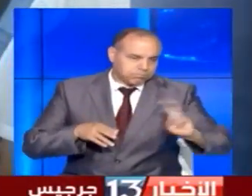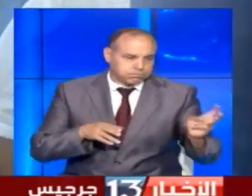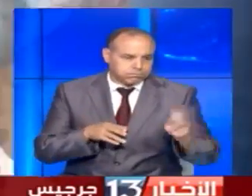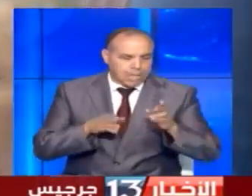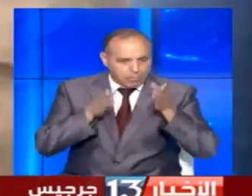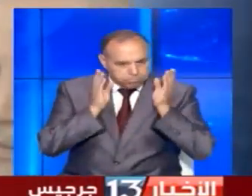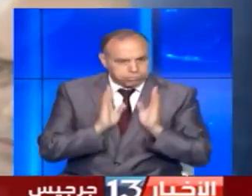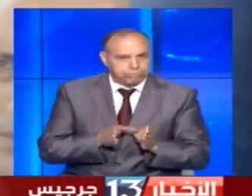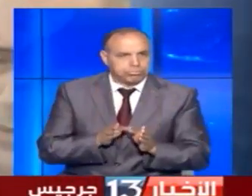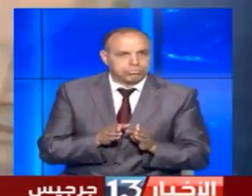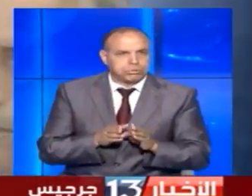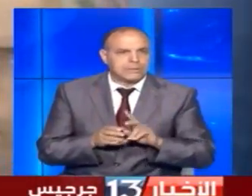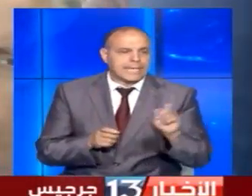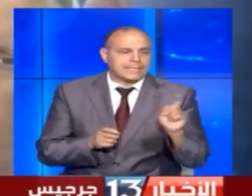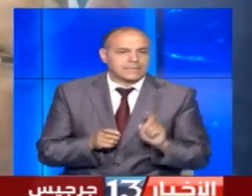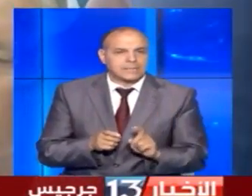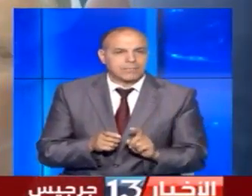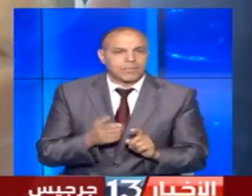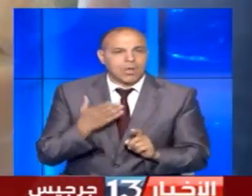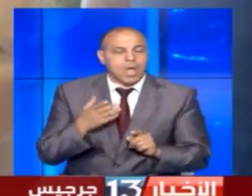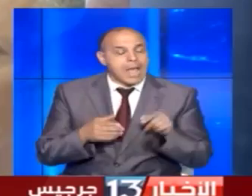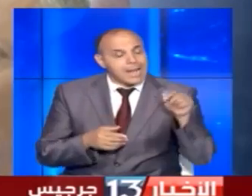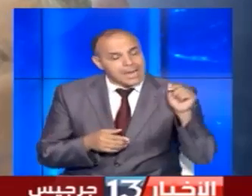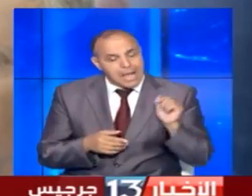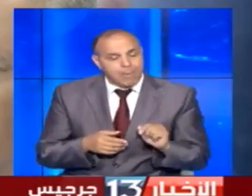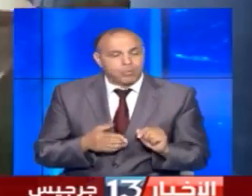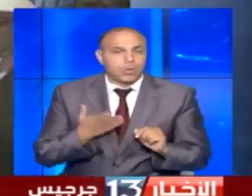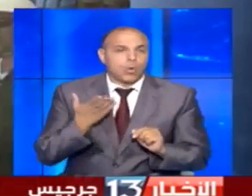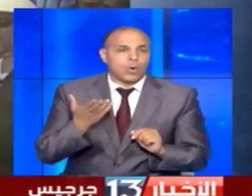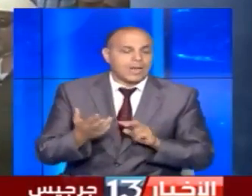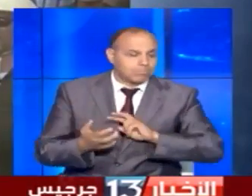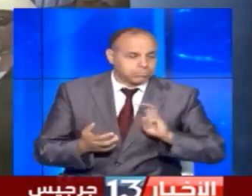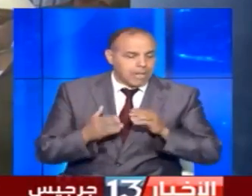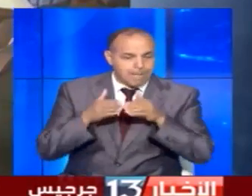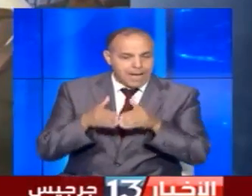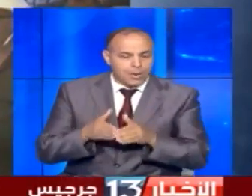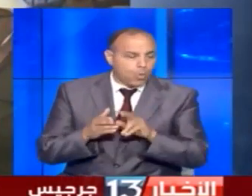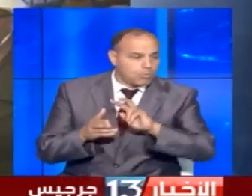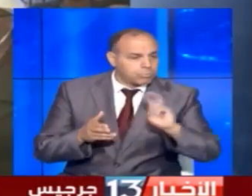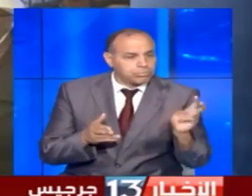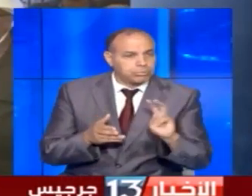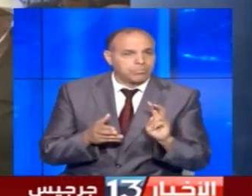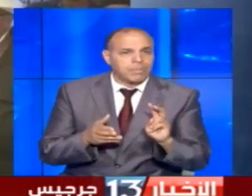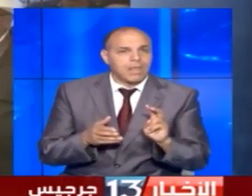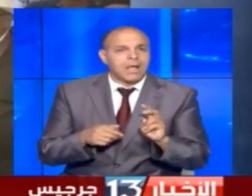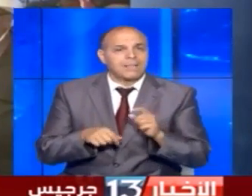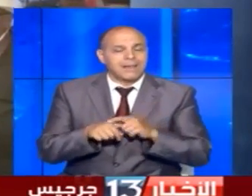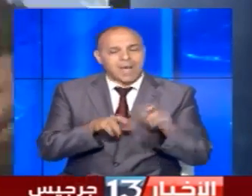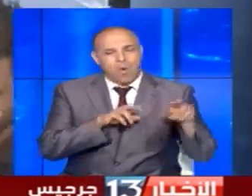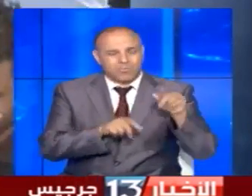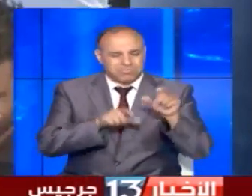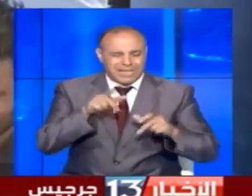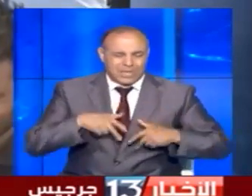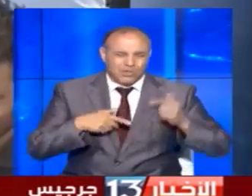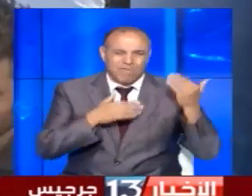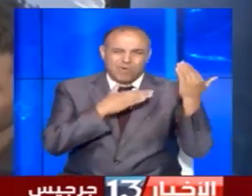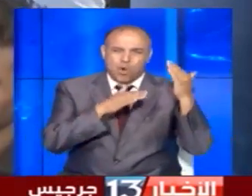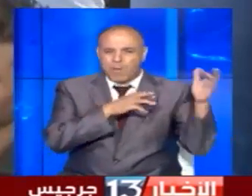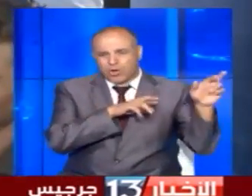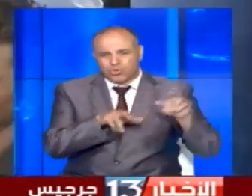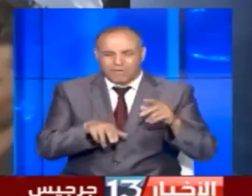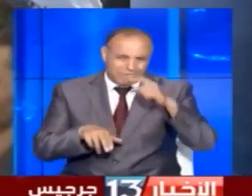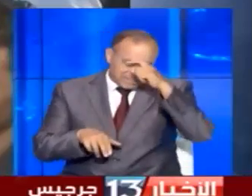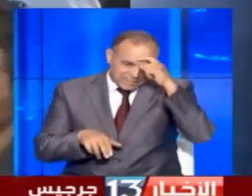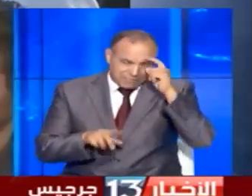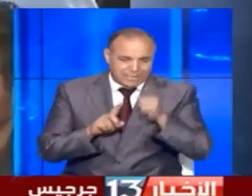قار نحو ميناء جرجيس وضرورة ملائمة الرحلات البحرية مع ظروف عودة المهاجرين خلال